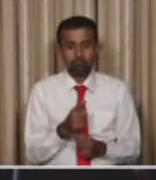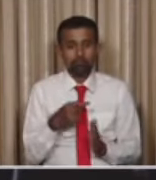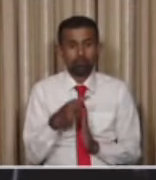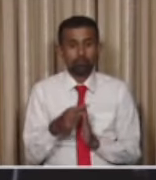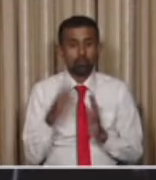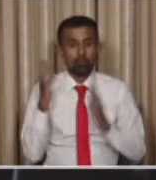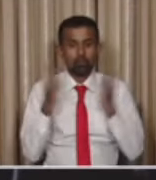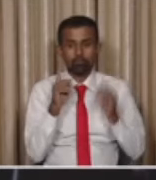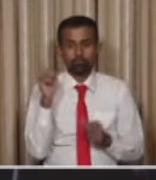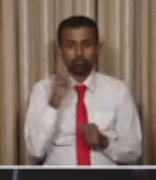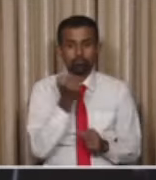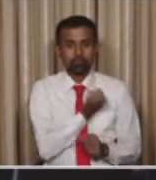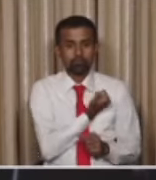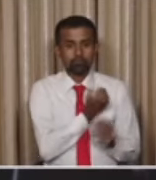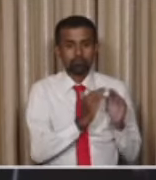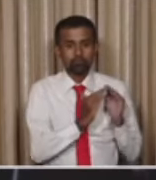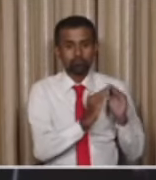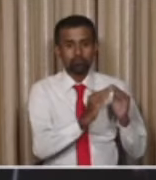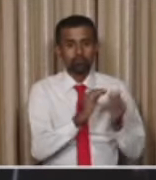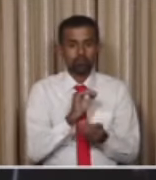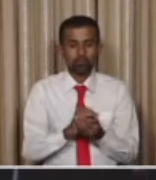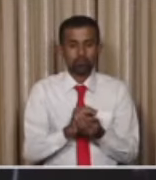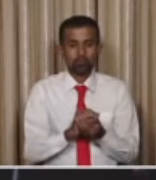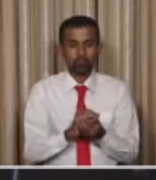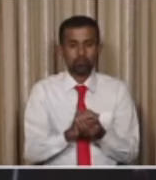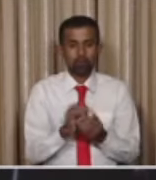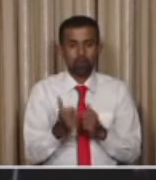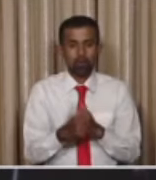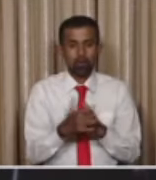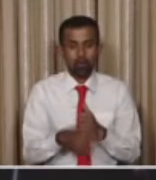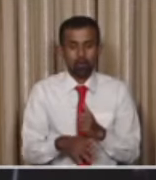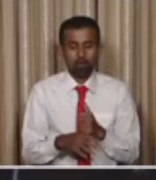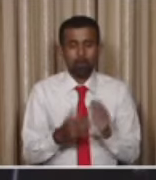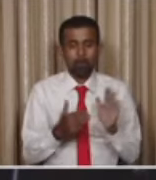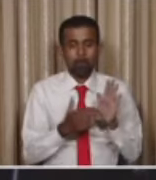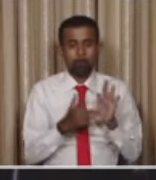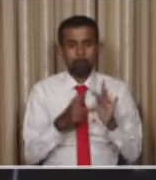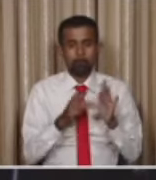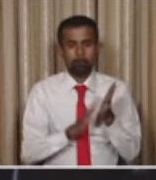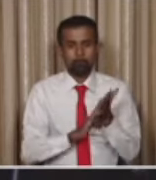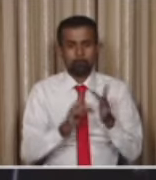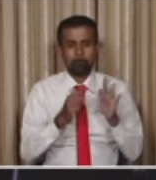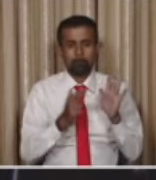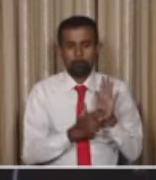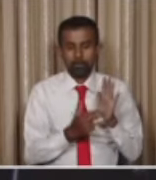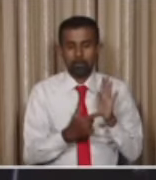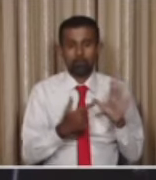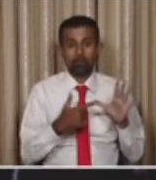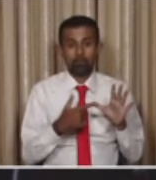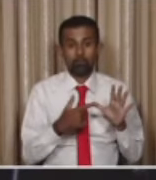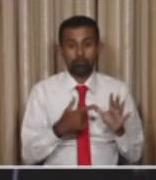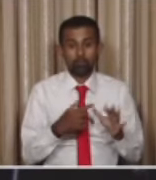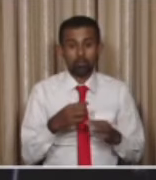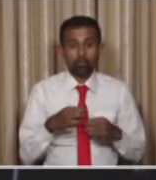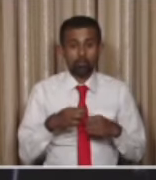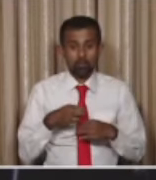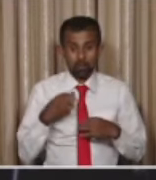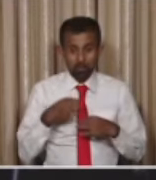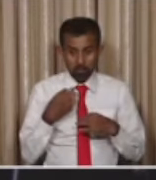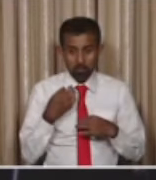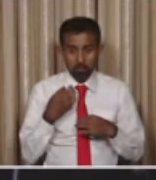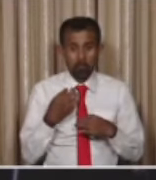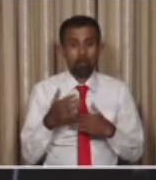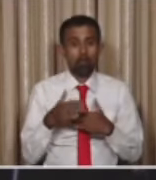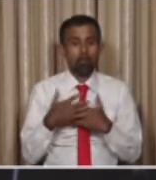ප්‍රථම රෝහල තිබ්බේ ස්ථාපිත වෙලා තිබ්බේ මිහින්තලේ. ඒක ඉතාම දියුණු සැත්කම් උපකරණ තිබ්බා. ඒ